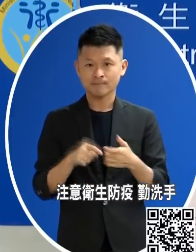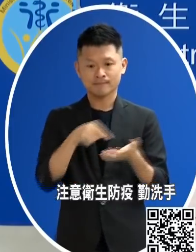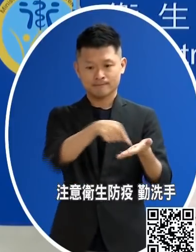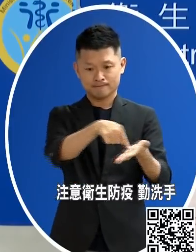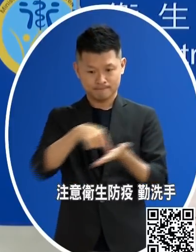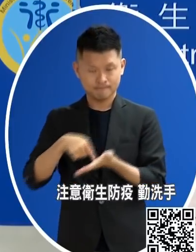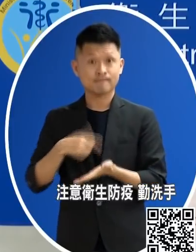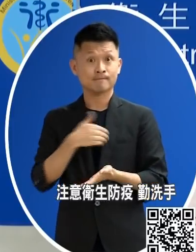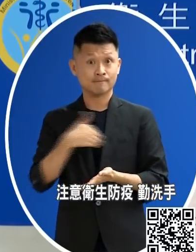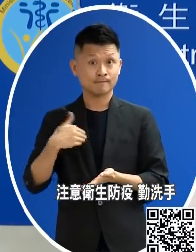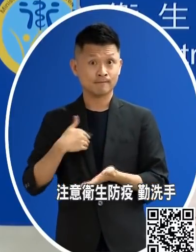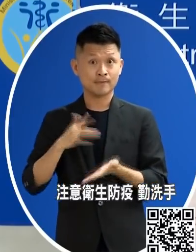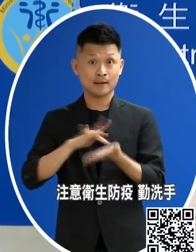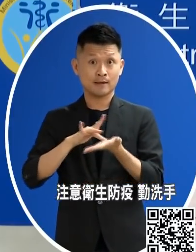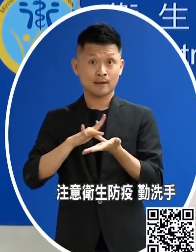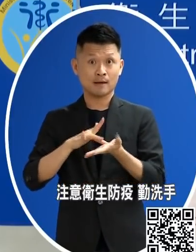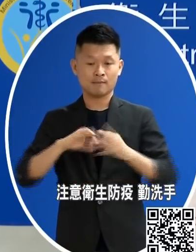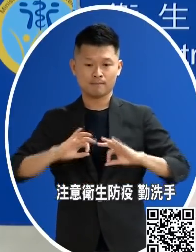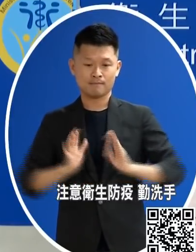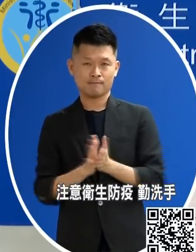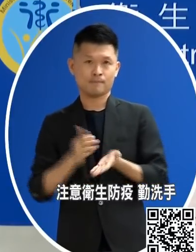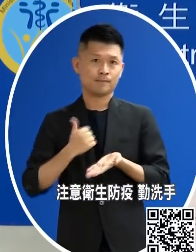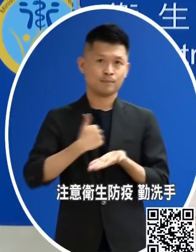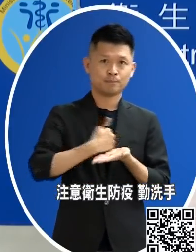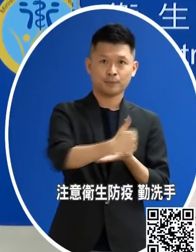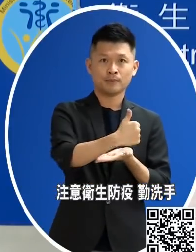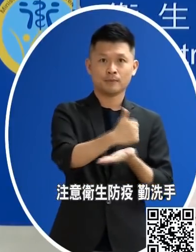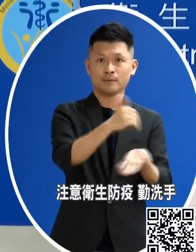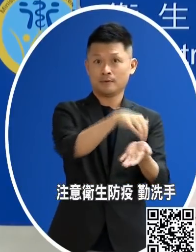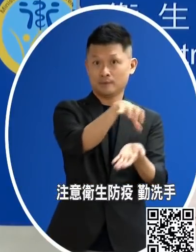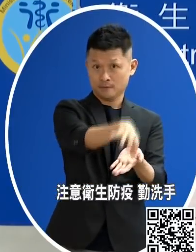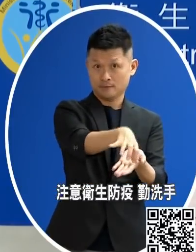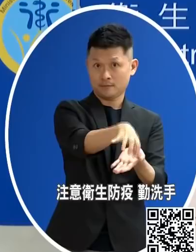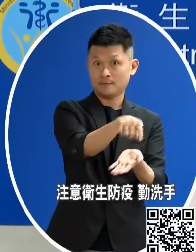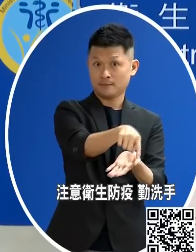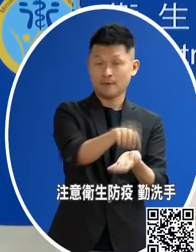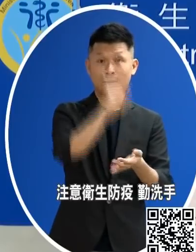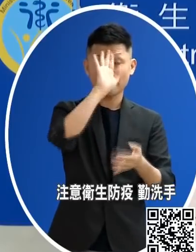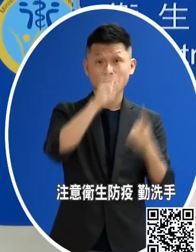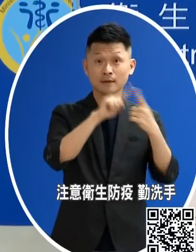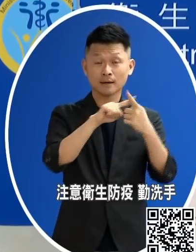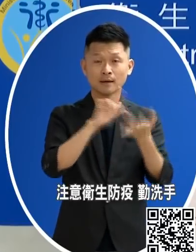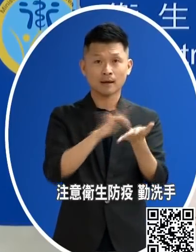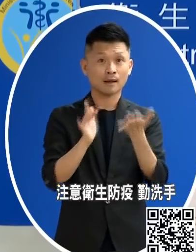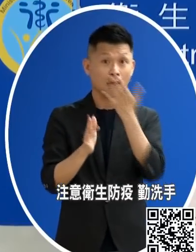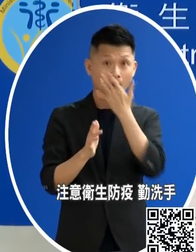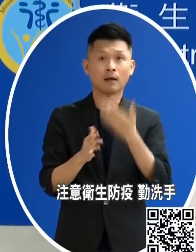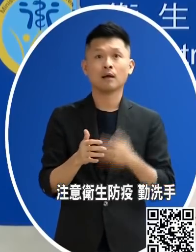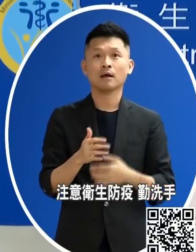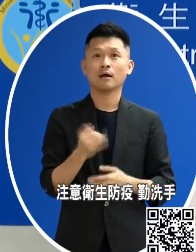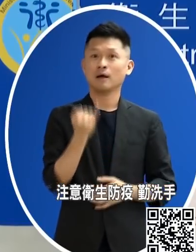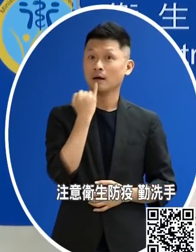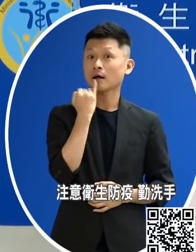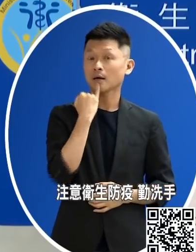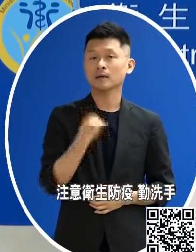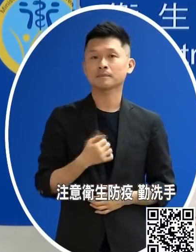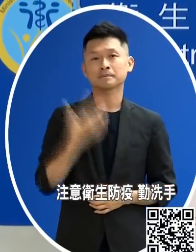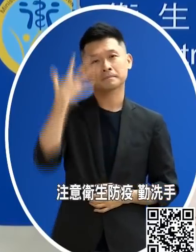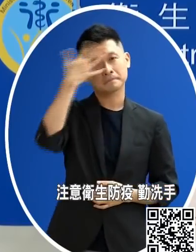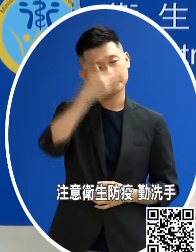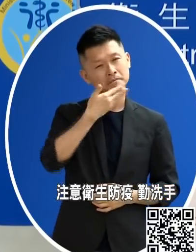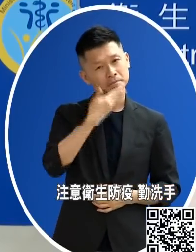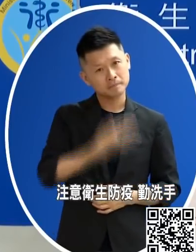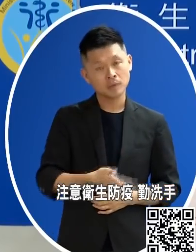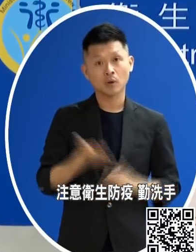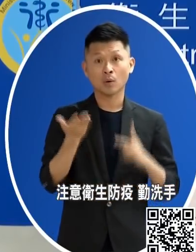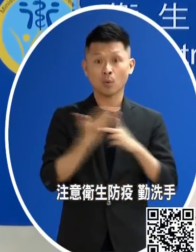请，那就可以很快把药物送到这个医院里面去，然后让病人可以使用，那可以减少这些年长或